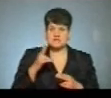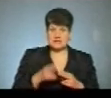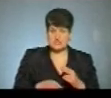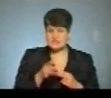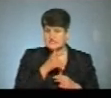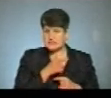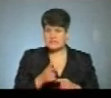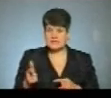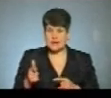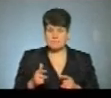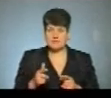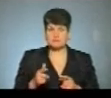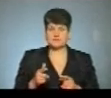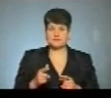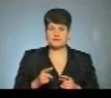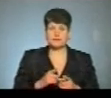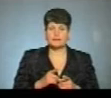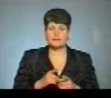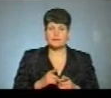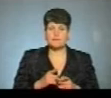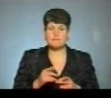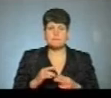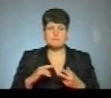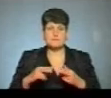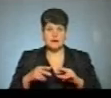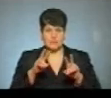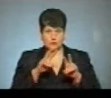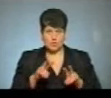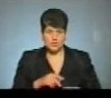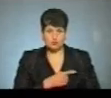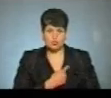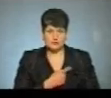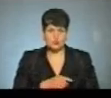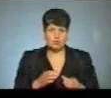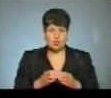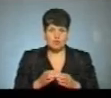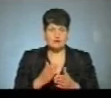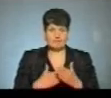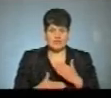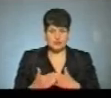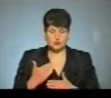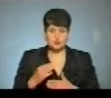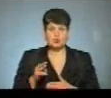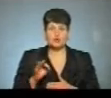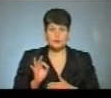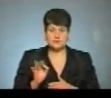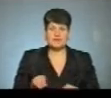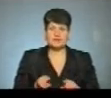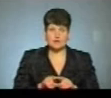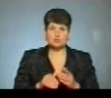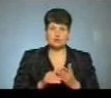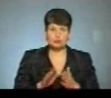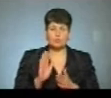термін переосвідчення чи переогляду медичного по групі інвалідності, то також допомога